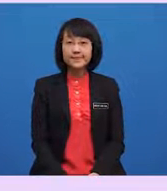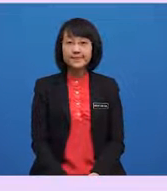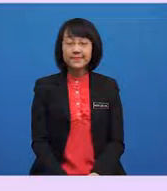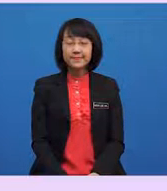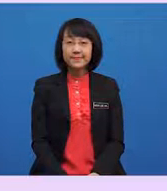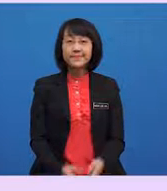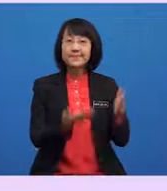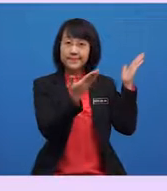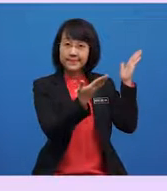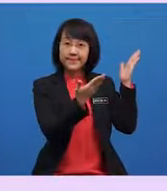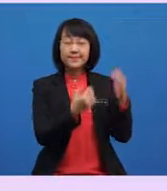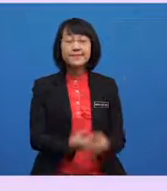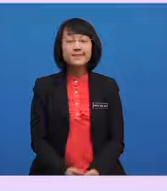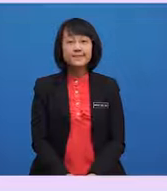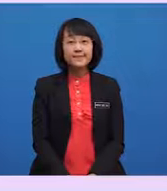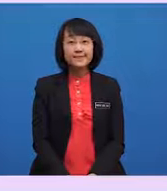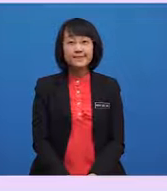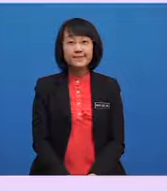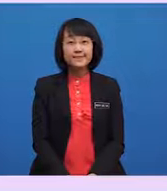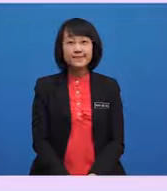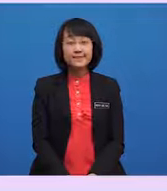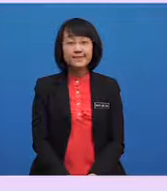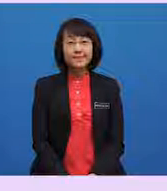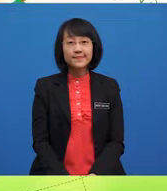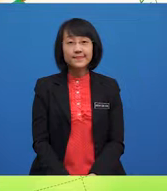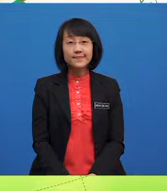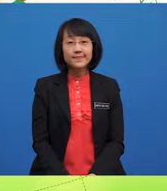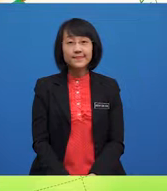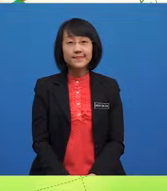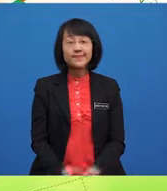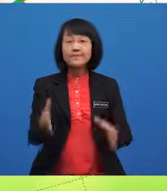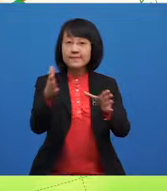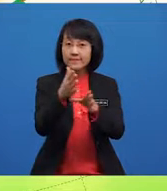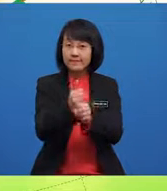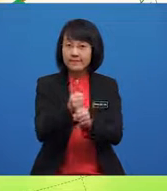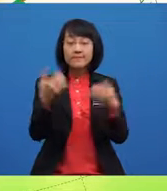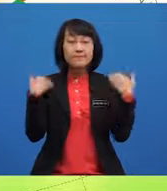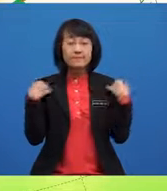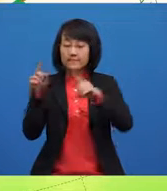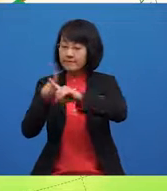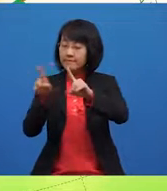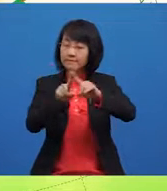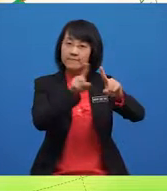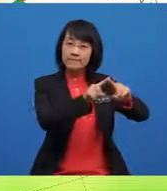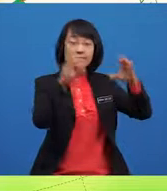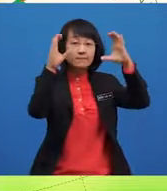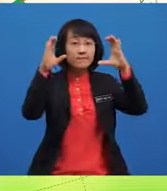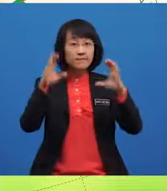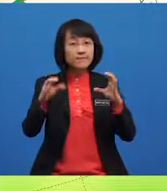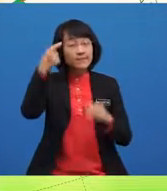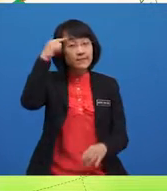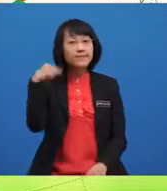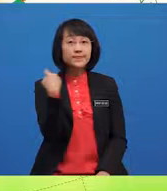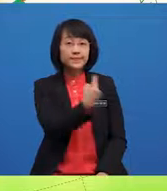1/5 jam sama dengan berapa minit? Terdapat pelbagai kaedah untuk